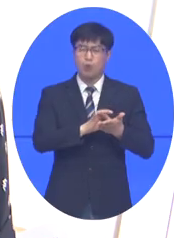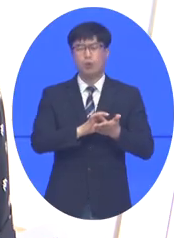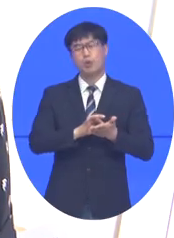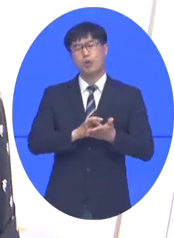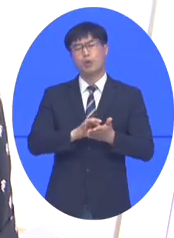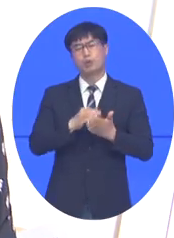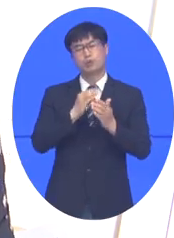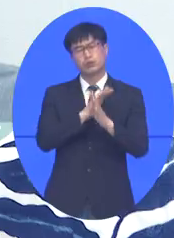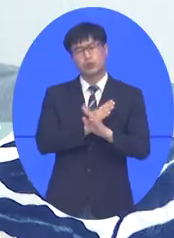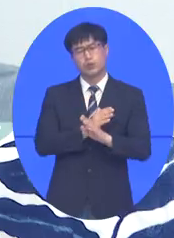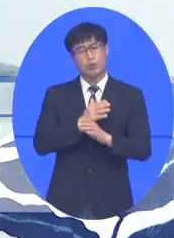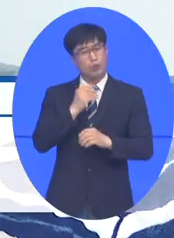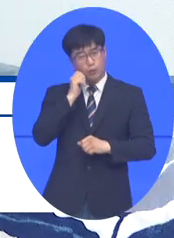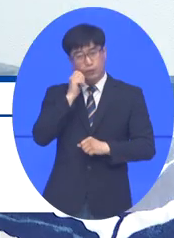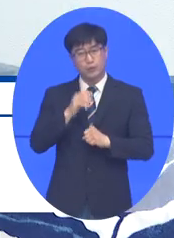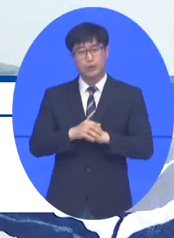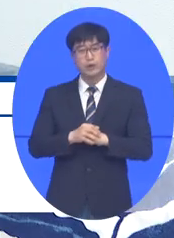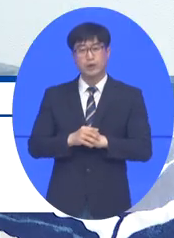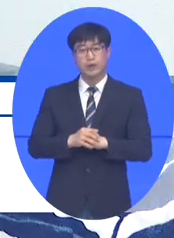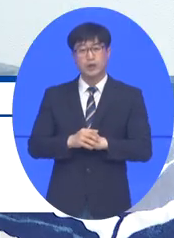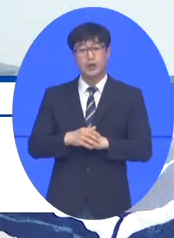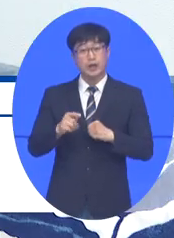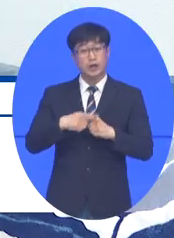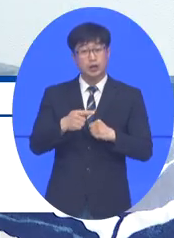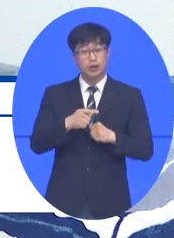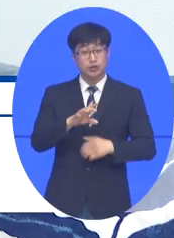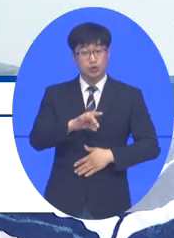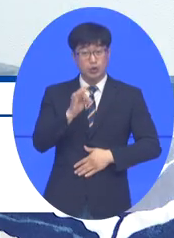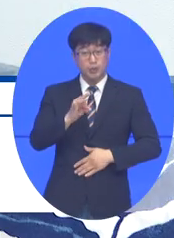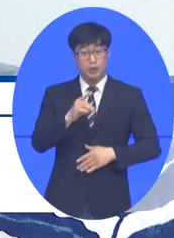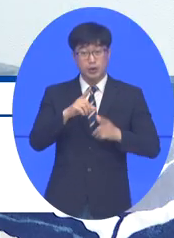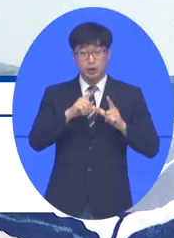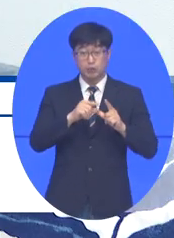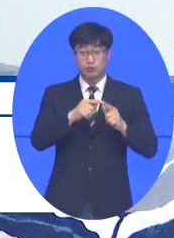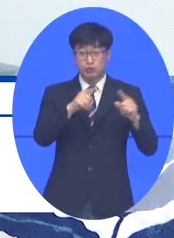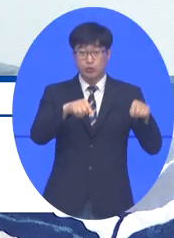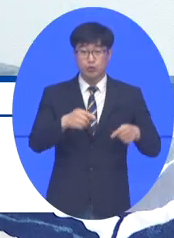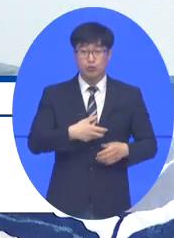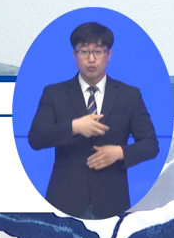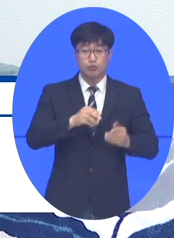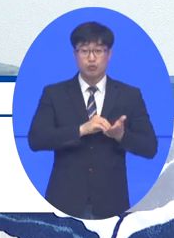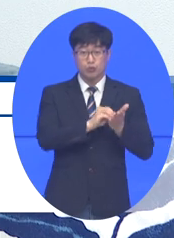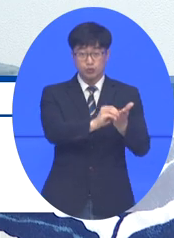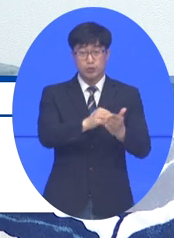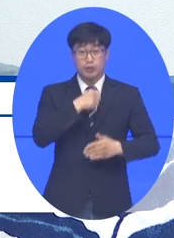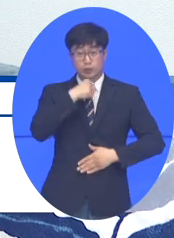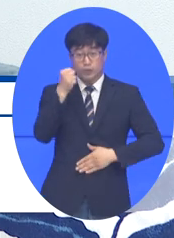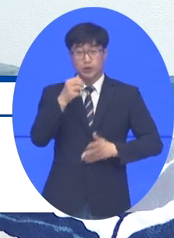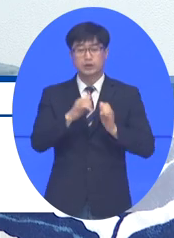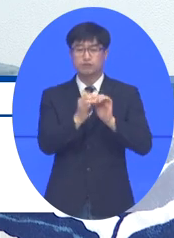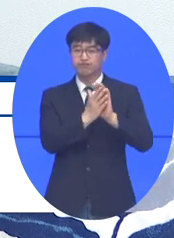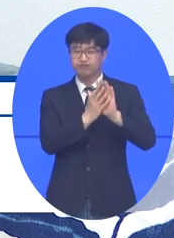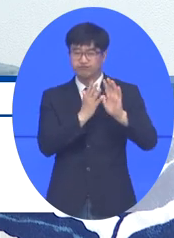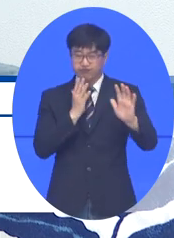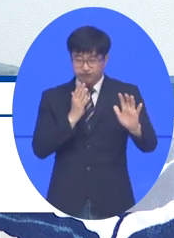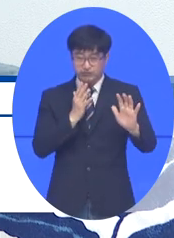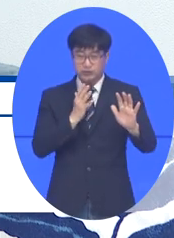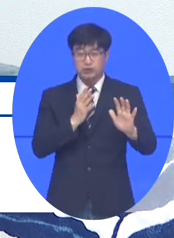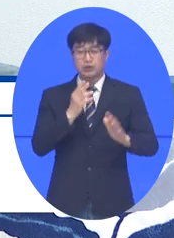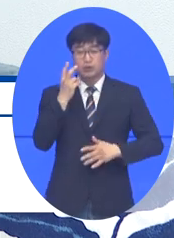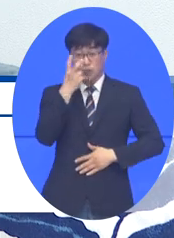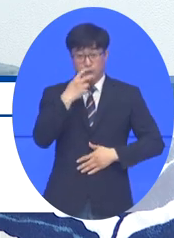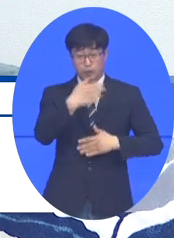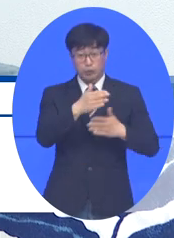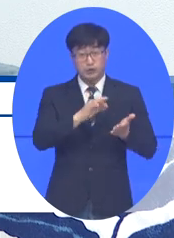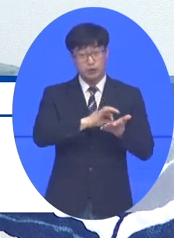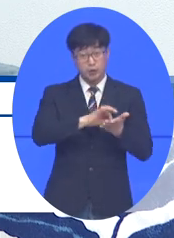까다롭기 때문입니다. 학년 초에 대부분 다 먼저 서류를 받아서 이제 당첨이 된 사람들 순으로 이제 돌봄을